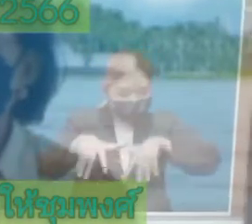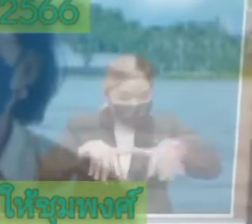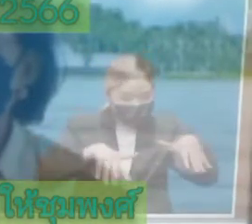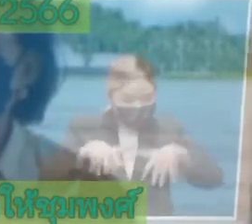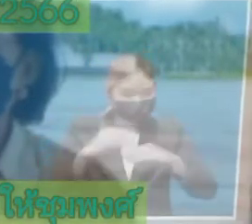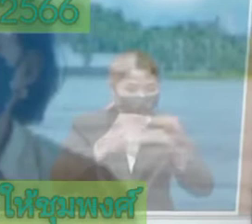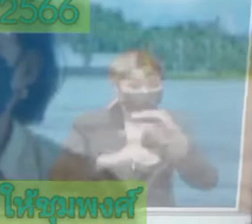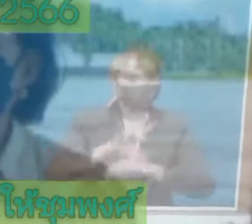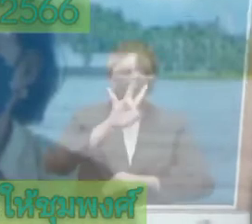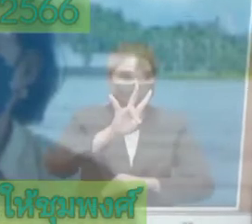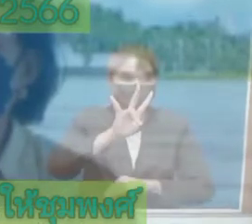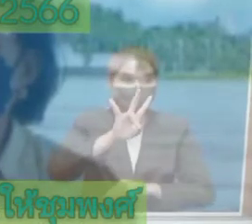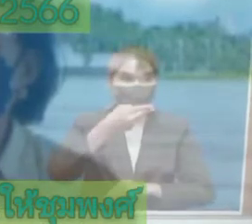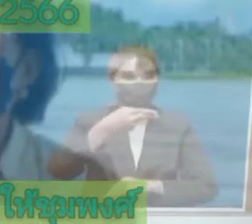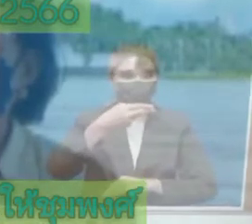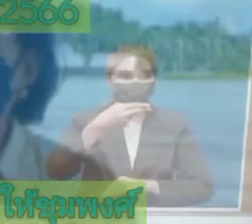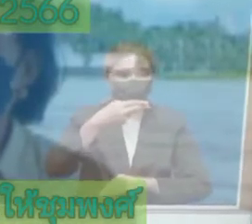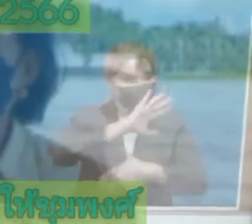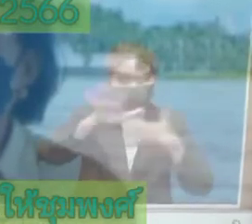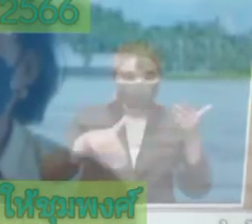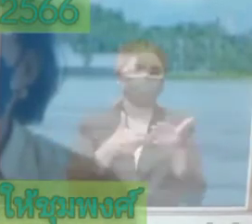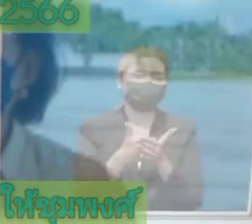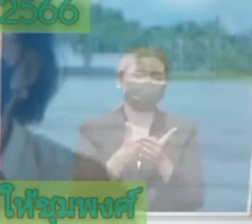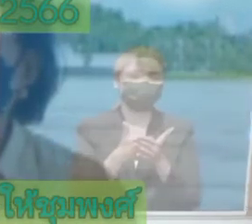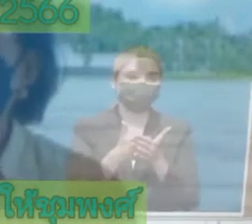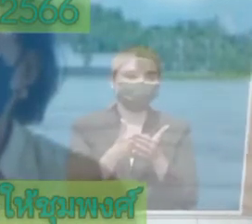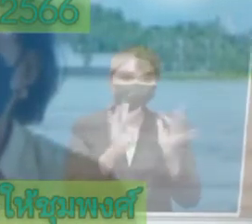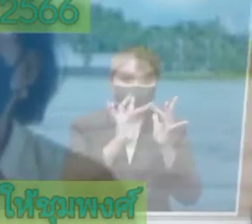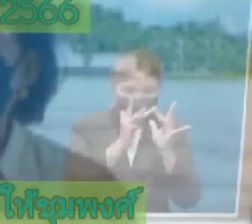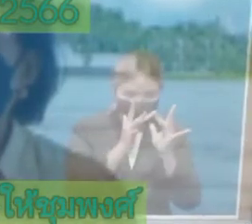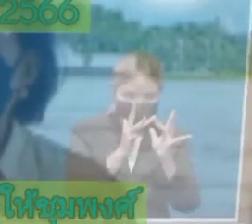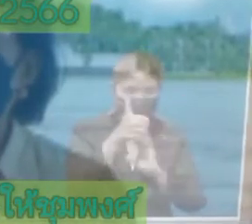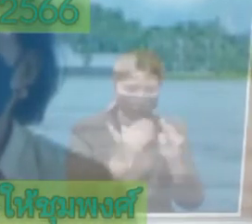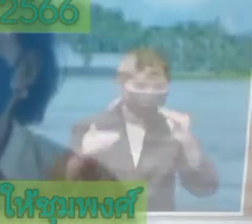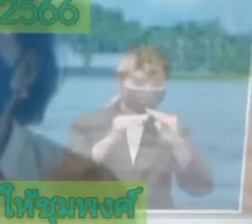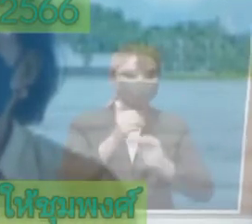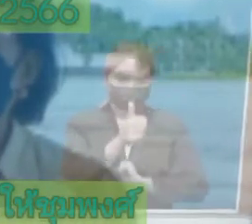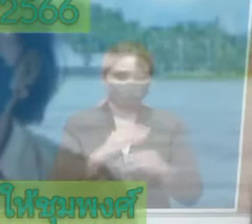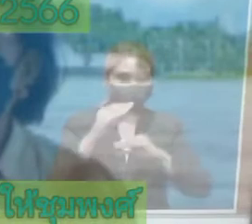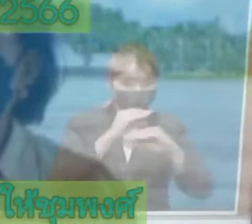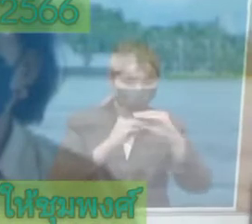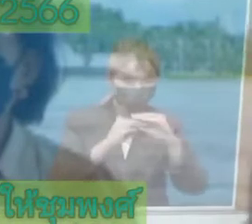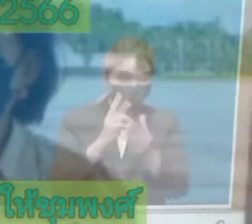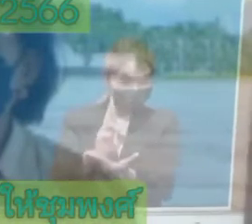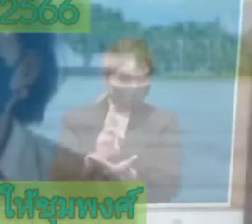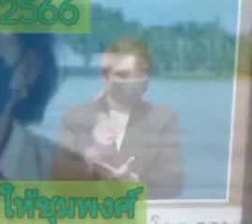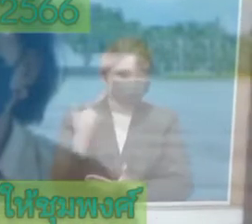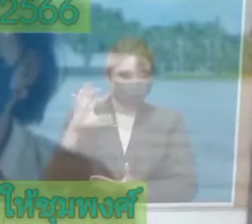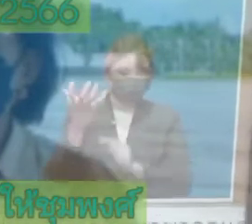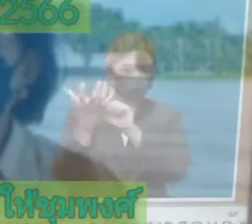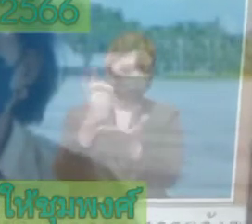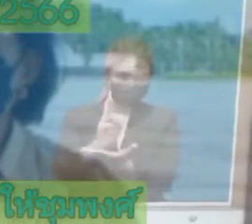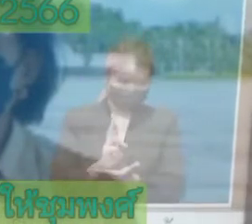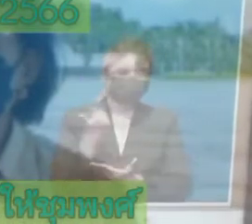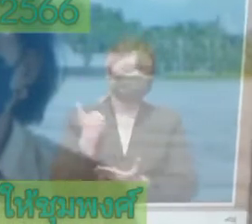7,474,987 หมู่บ้านทั้งประเทศเข้าถึงการบริการโทรคมนาคมทั่วถึงและเท่าเทียม แล้วเป็นโครงการที่เราได้รับรางวัลจากสหภาพตุลาคมมนาคมระหว่างประเทศ